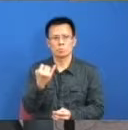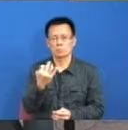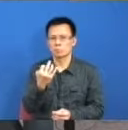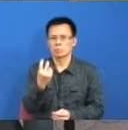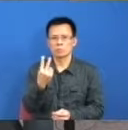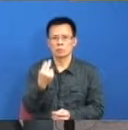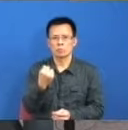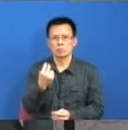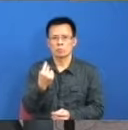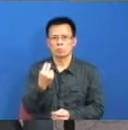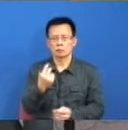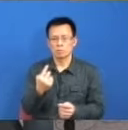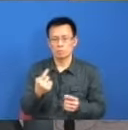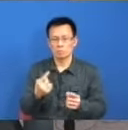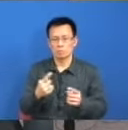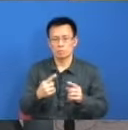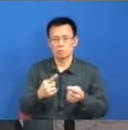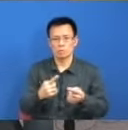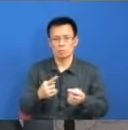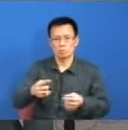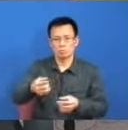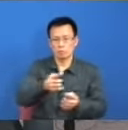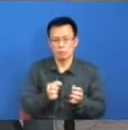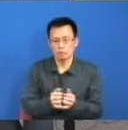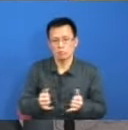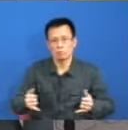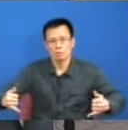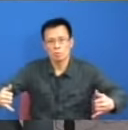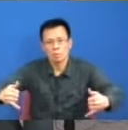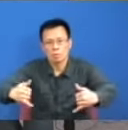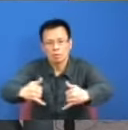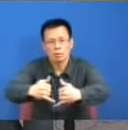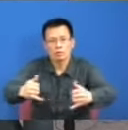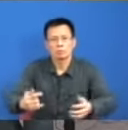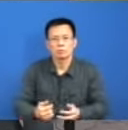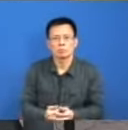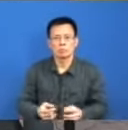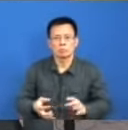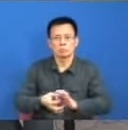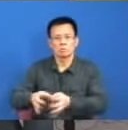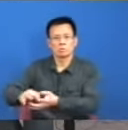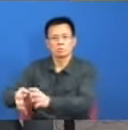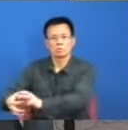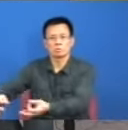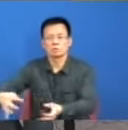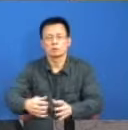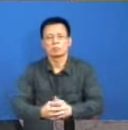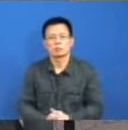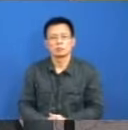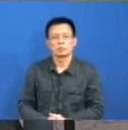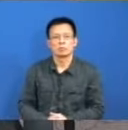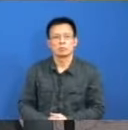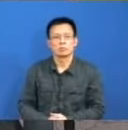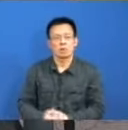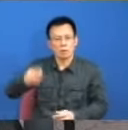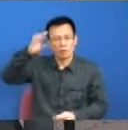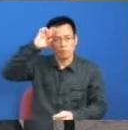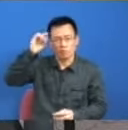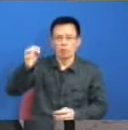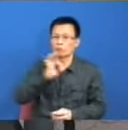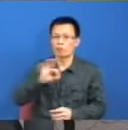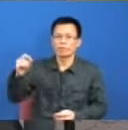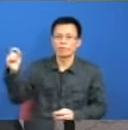零個圍住中間啊，攤開啲嘢咁樣，就本來諗住應該可以都差人唔會咁快